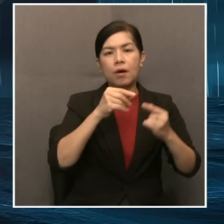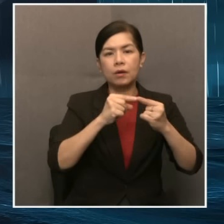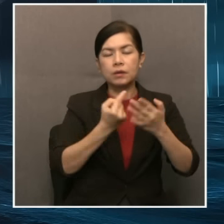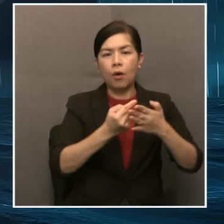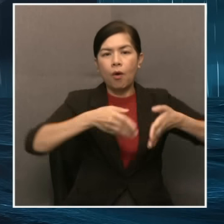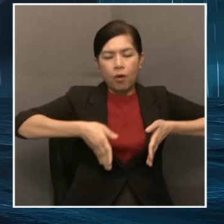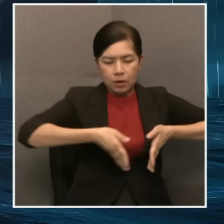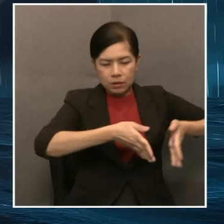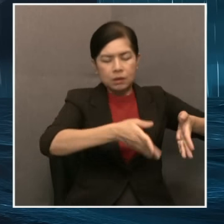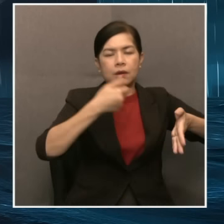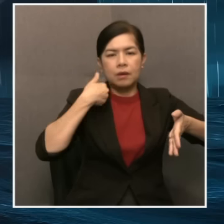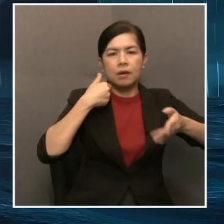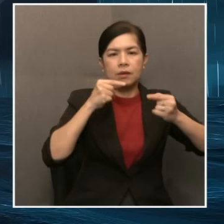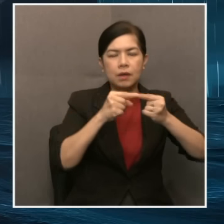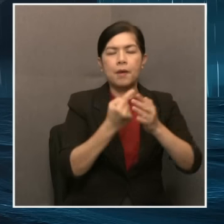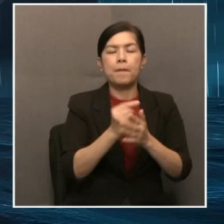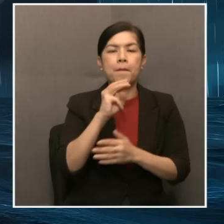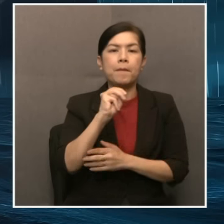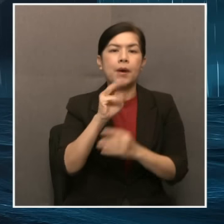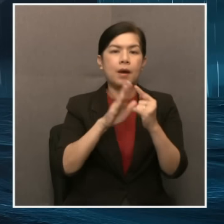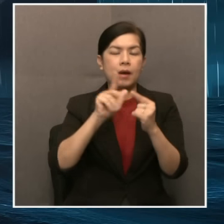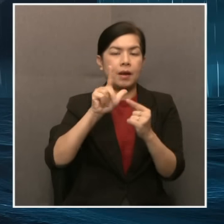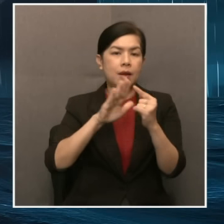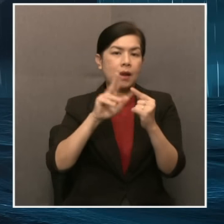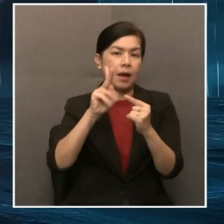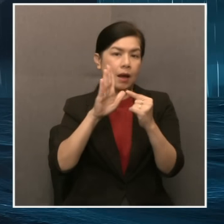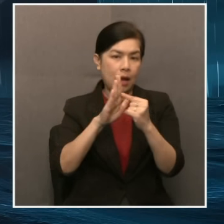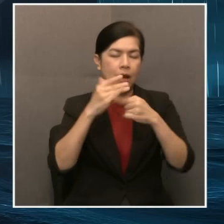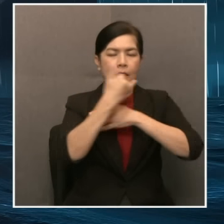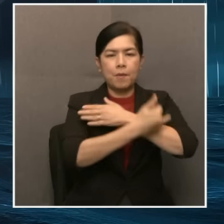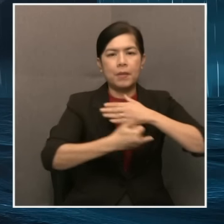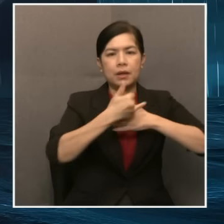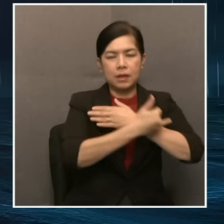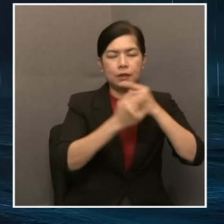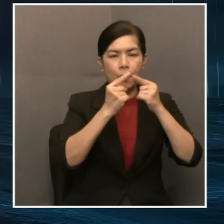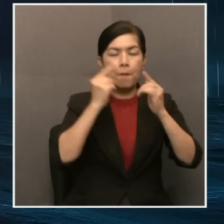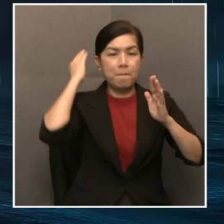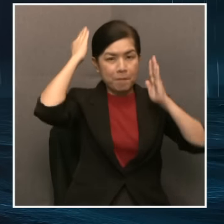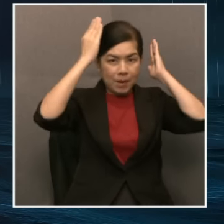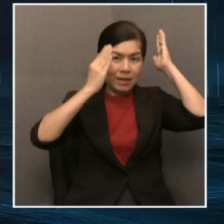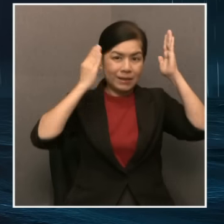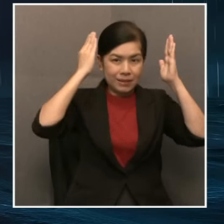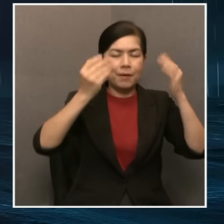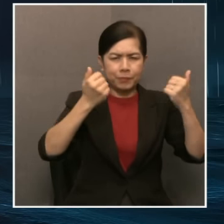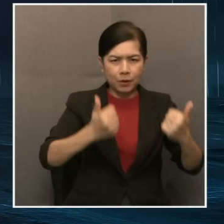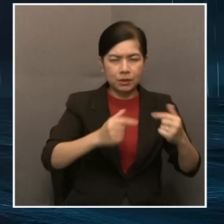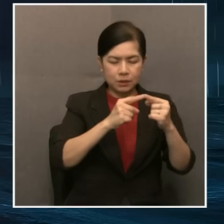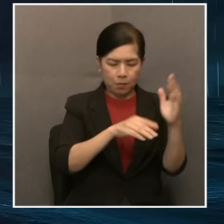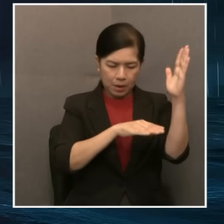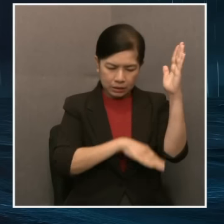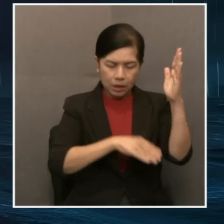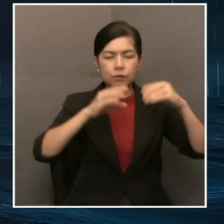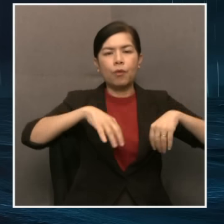าและประเทศมาเลเซียค่ะภาคใต้ตอนล่างตอนนี้จะมีฝนตกหนักถึงหนักมากบางแห่งบริเวณ